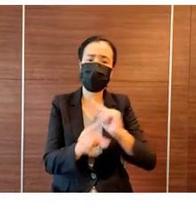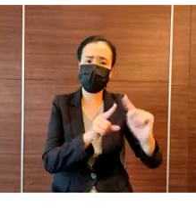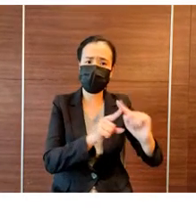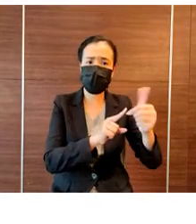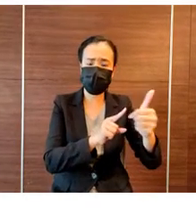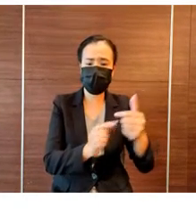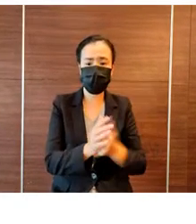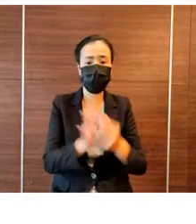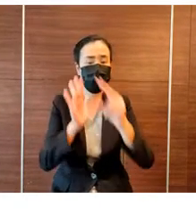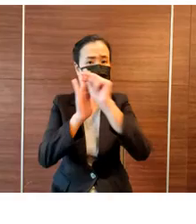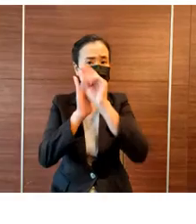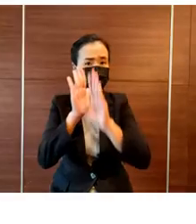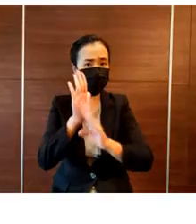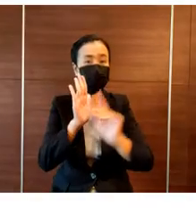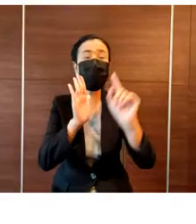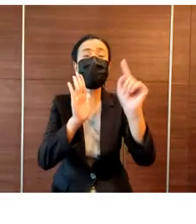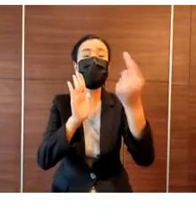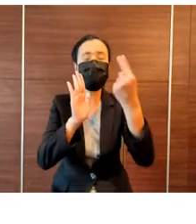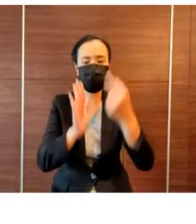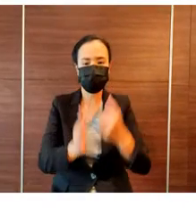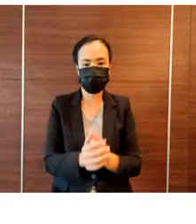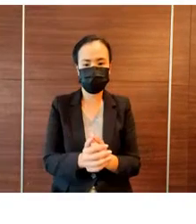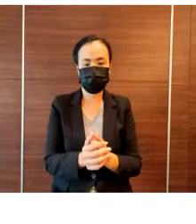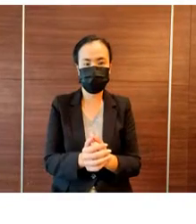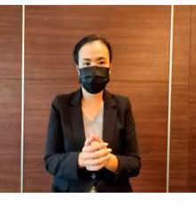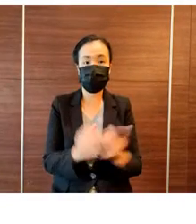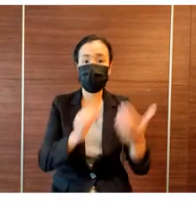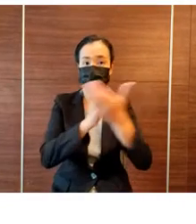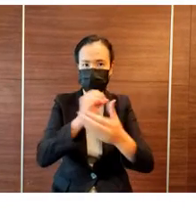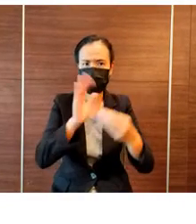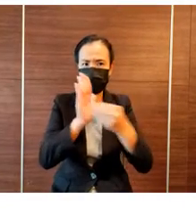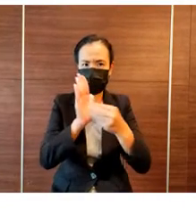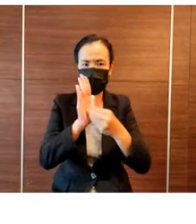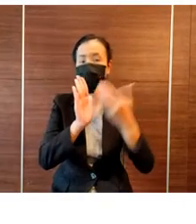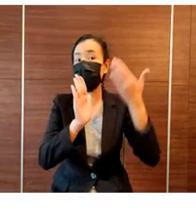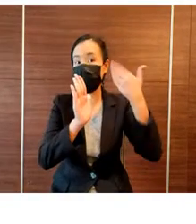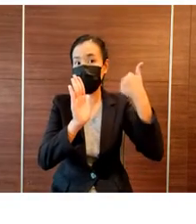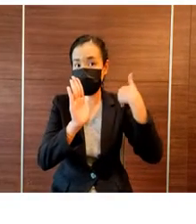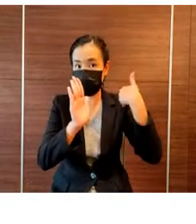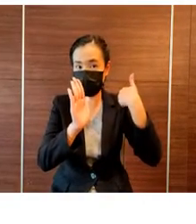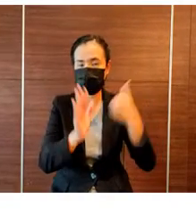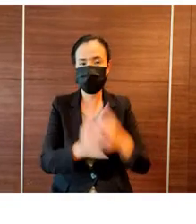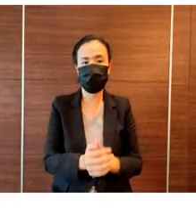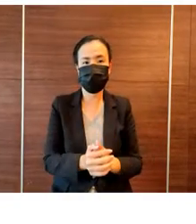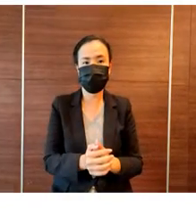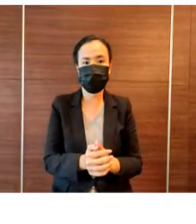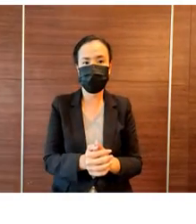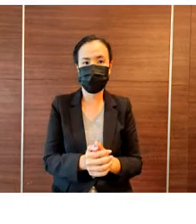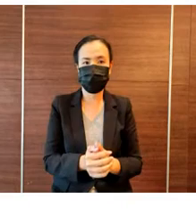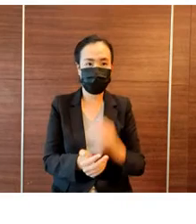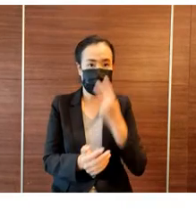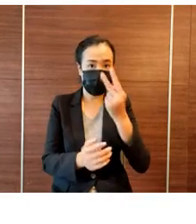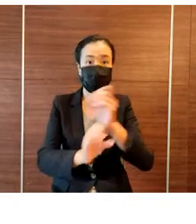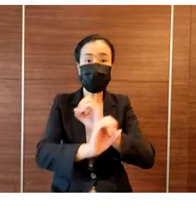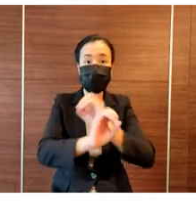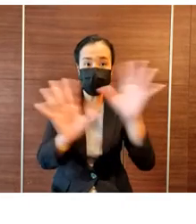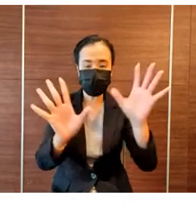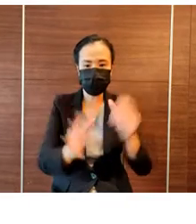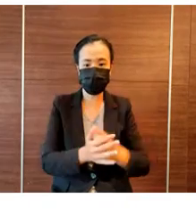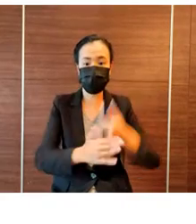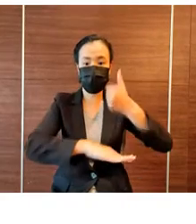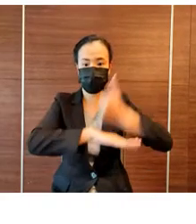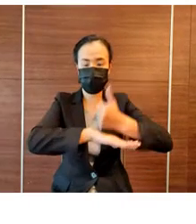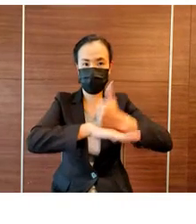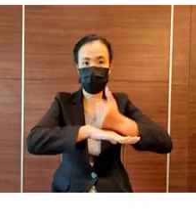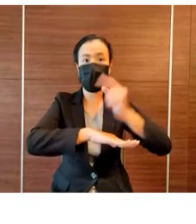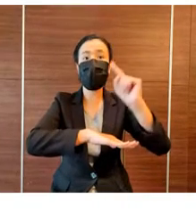าแล้วนโยบายล่าสุดมันนโยบายเรื่องยาเสพติดของกทม.มันมีมาอยู่แล้วแล้วล่าสุดที่มันเป็นรูปธรรมมากขึ้นก็คือผู้ว่าราชการ